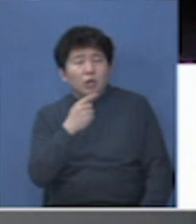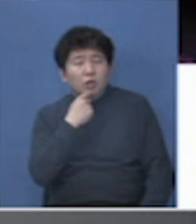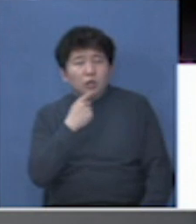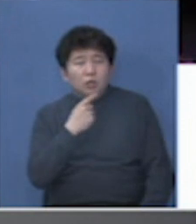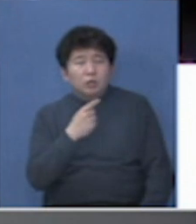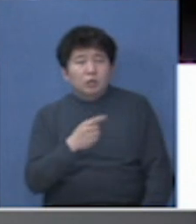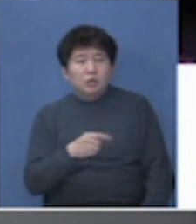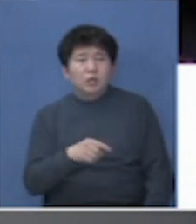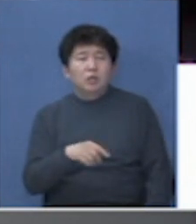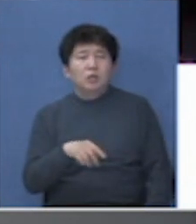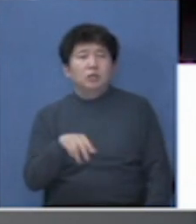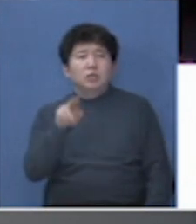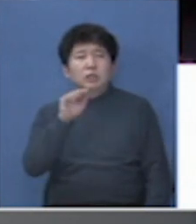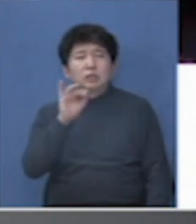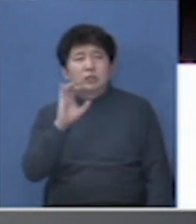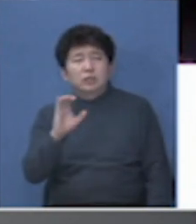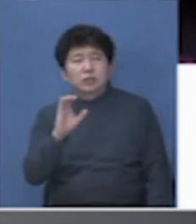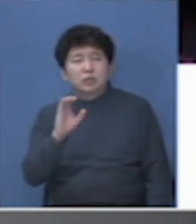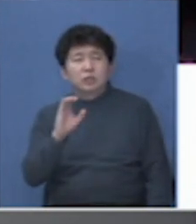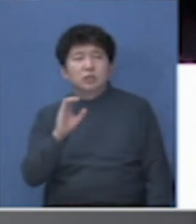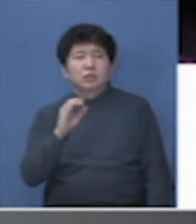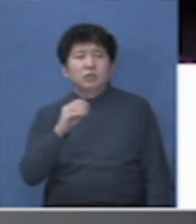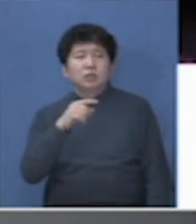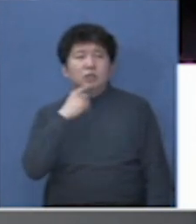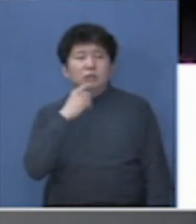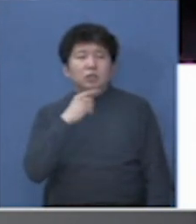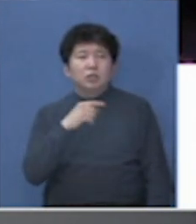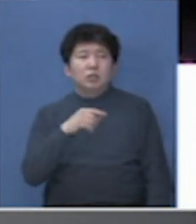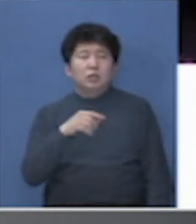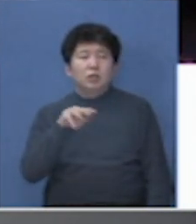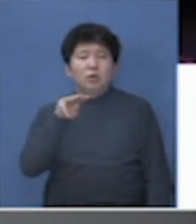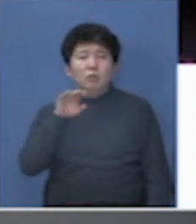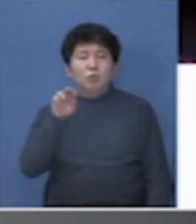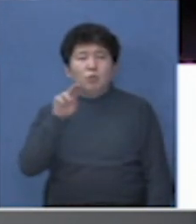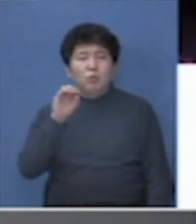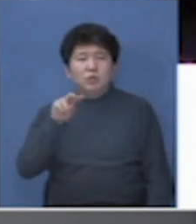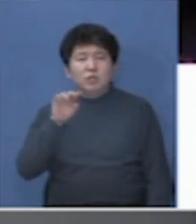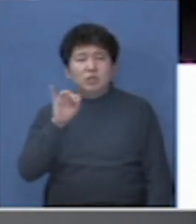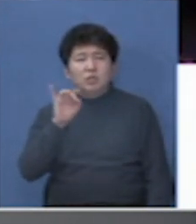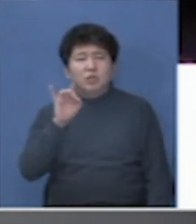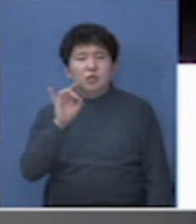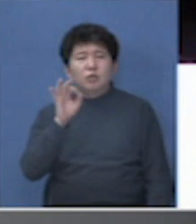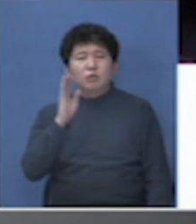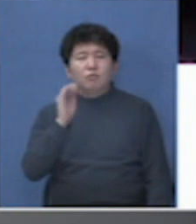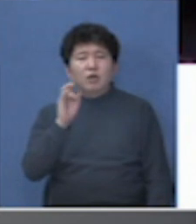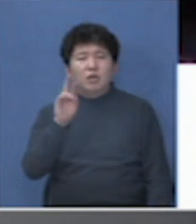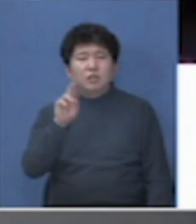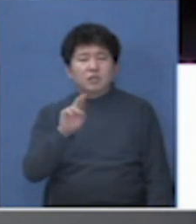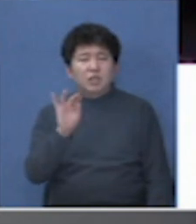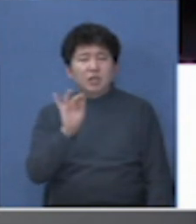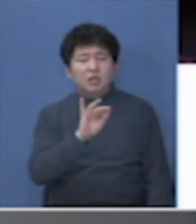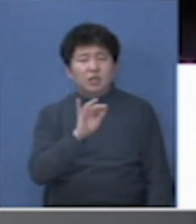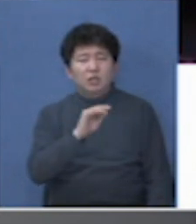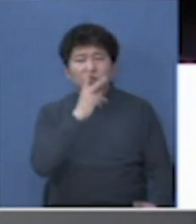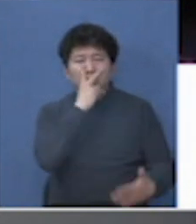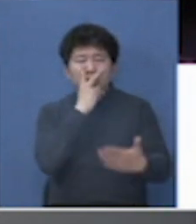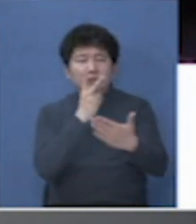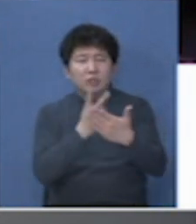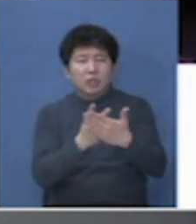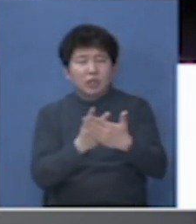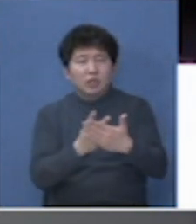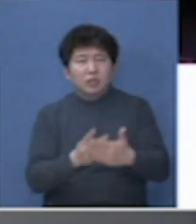по моделированию, математическая модель, которая создана внутри университета непосредственно, и визуализация. Вот как раз за